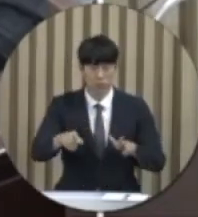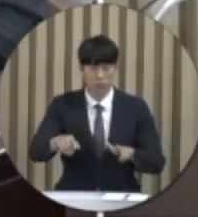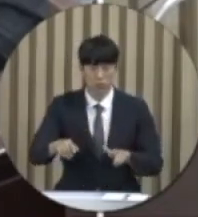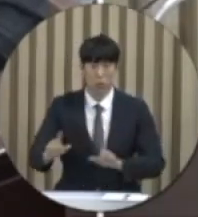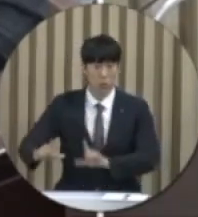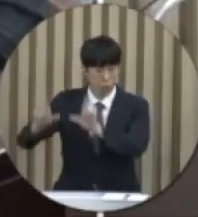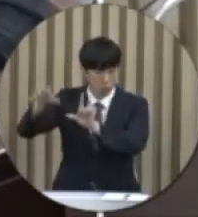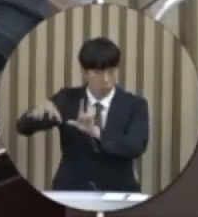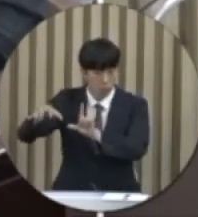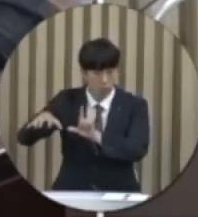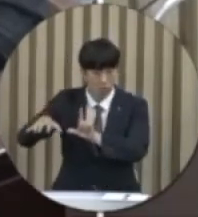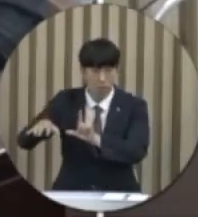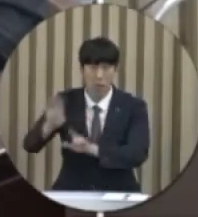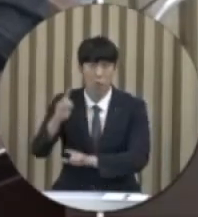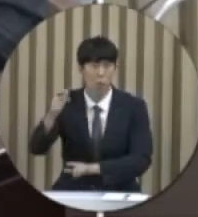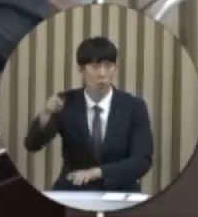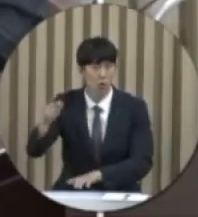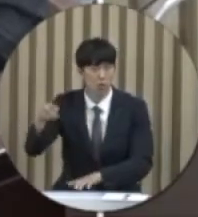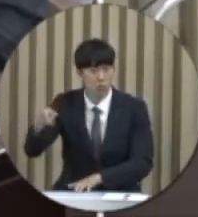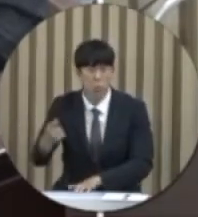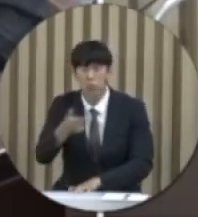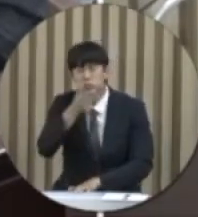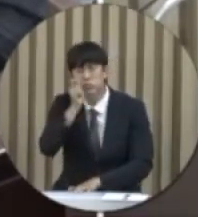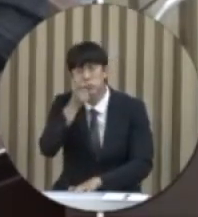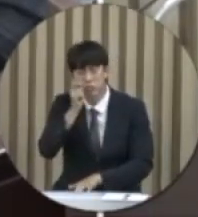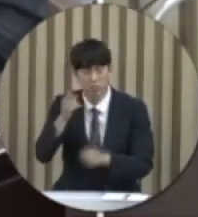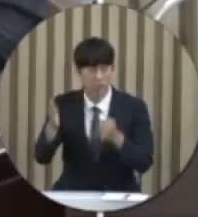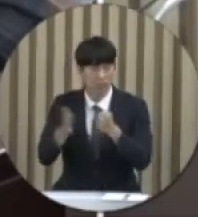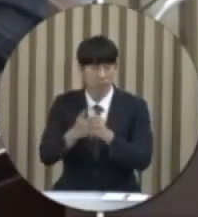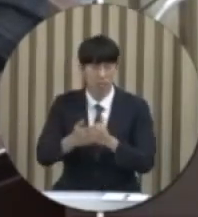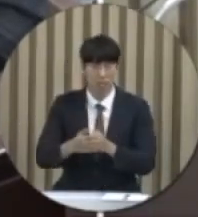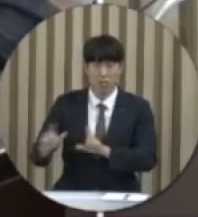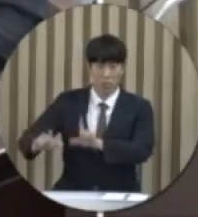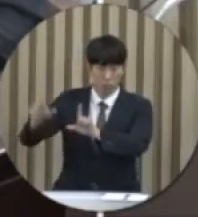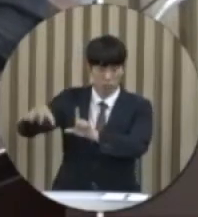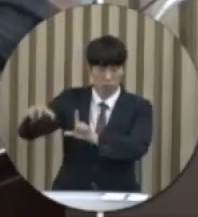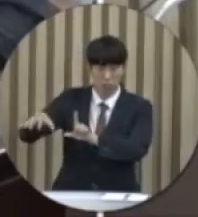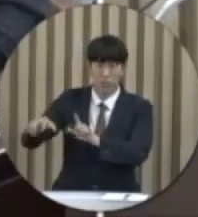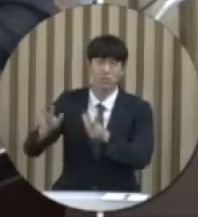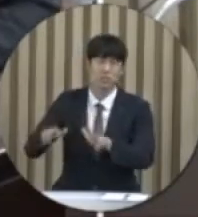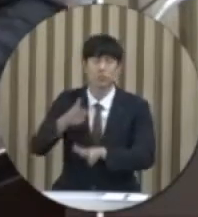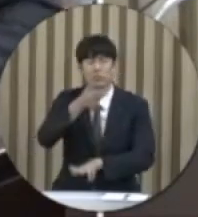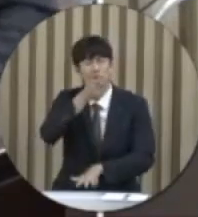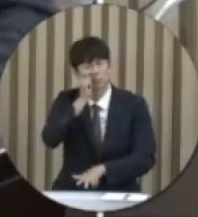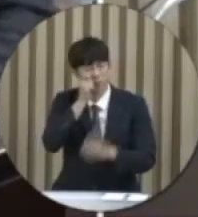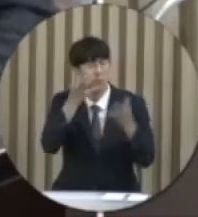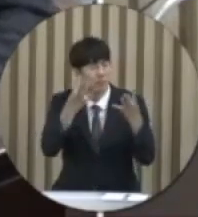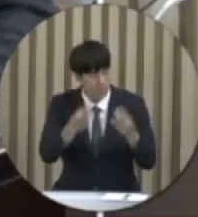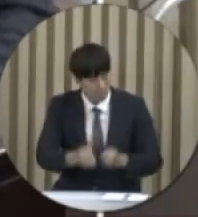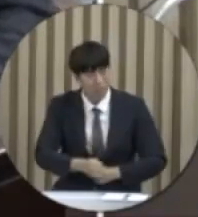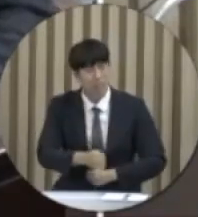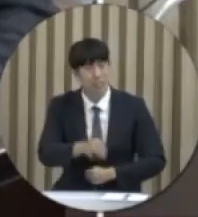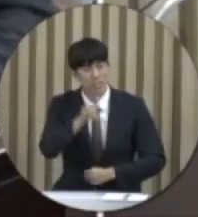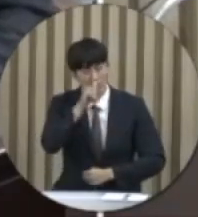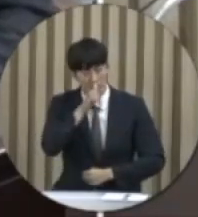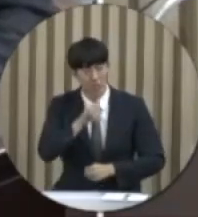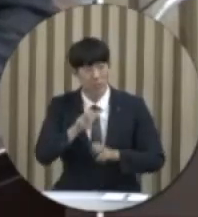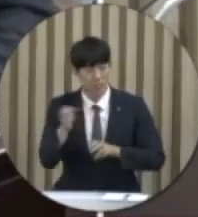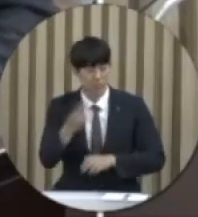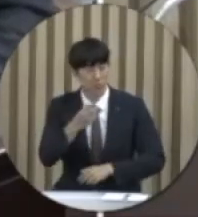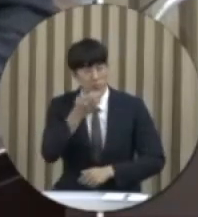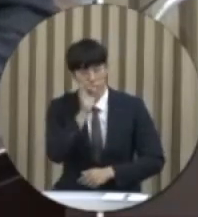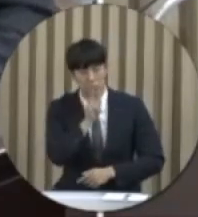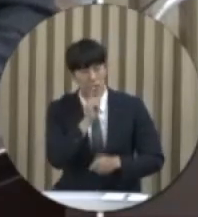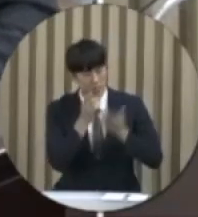보건지소로 임대 건물로 운영되고 있기 때문에 동북권의 기반은 열악하다는 거 시민한테 다시 한번 천문드리도록